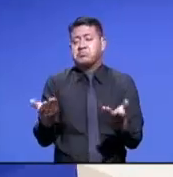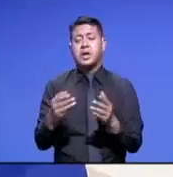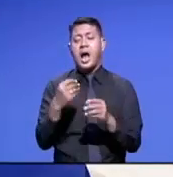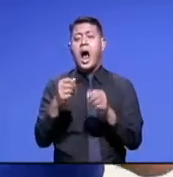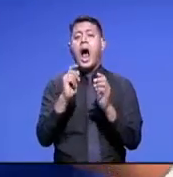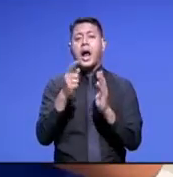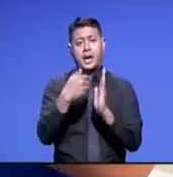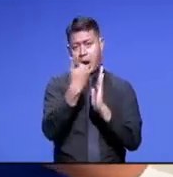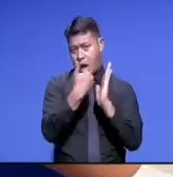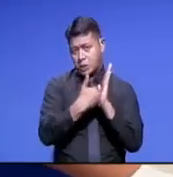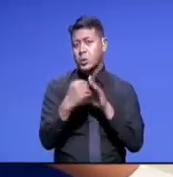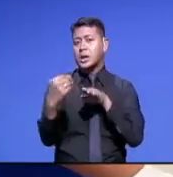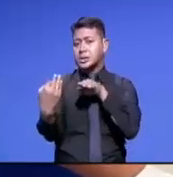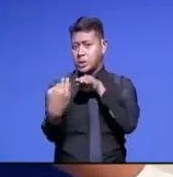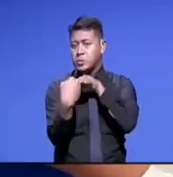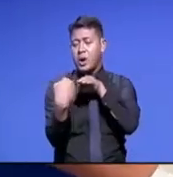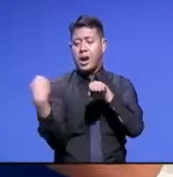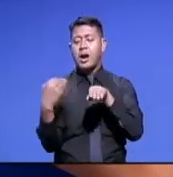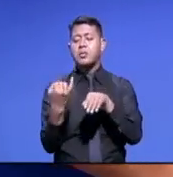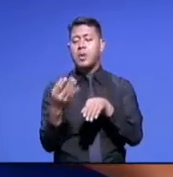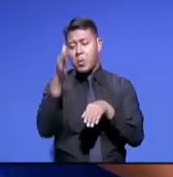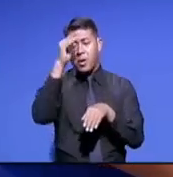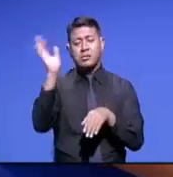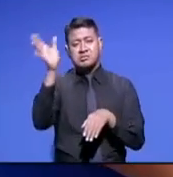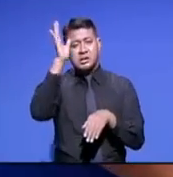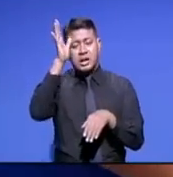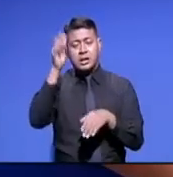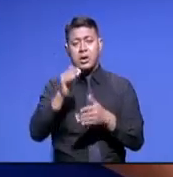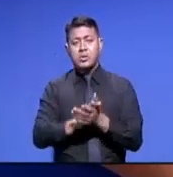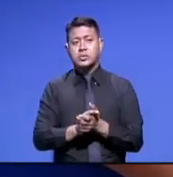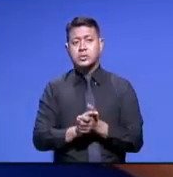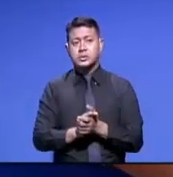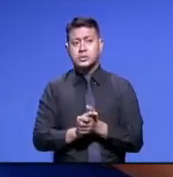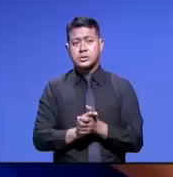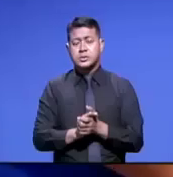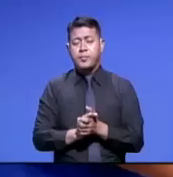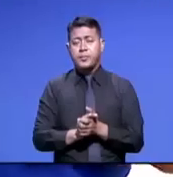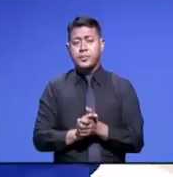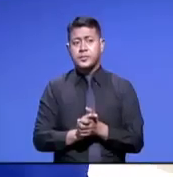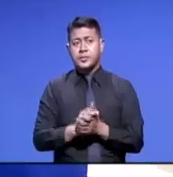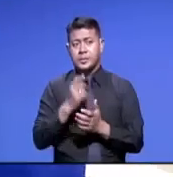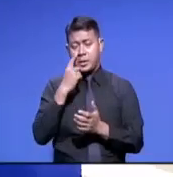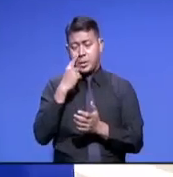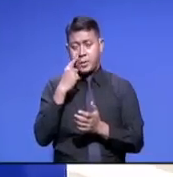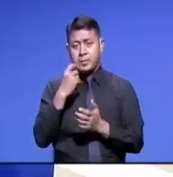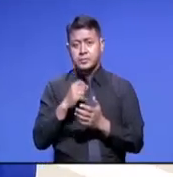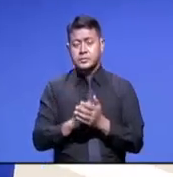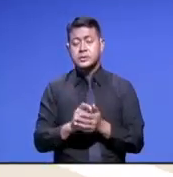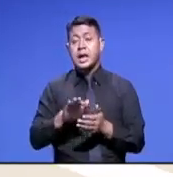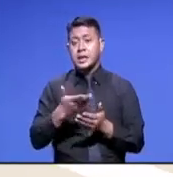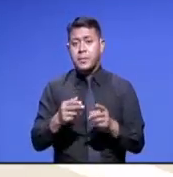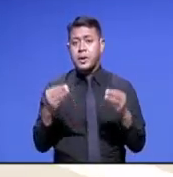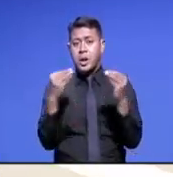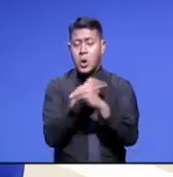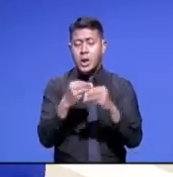titik Brebes Barat ini memang arus lalu lintas menuju semua titik misalkan Tegal, Pemalang, dan Semarang ini masih dapat dikatakan ramai